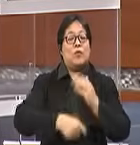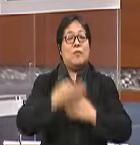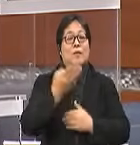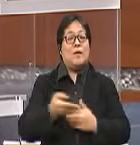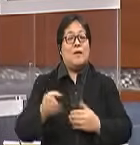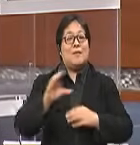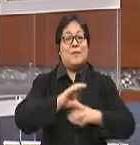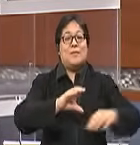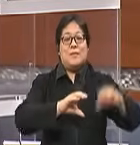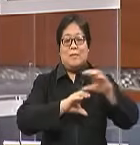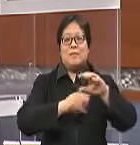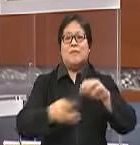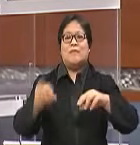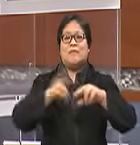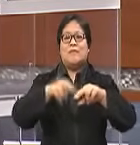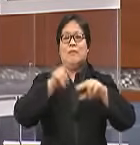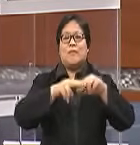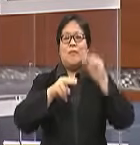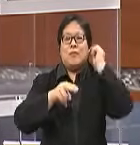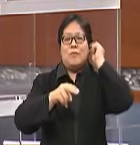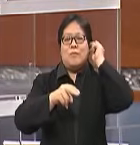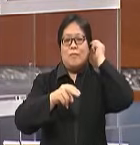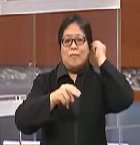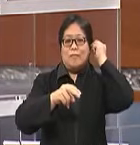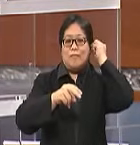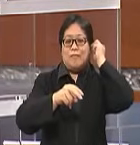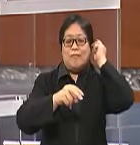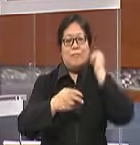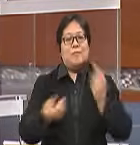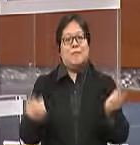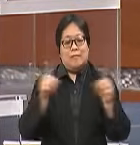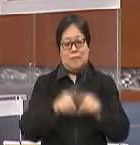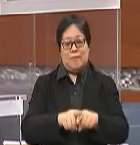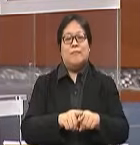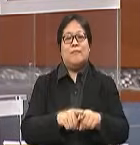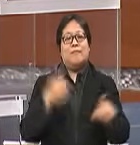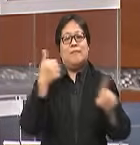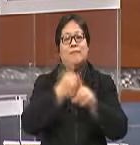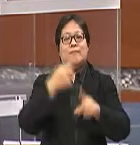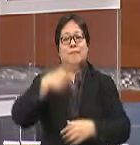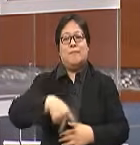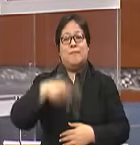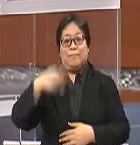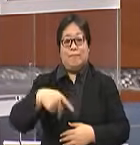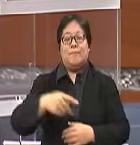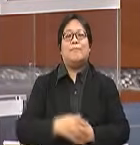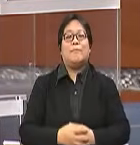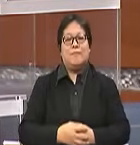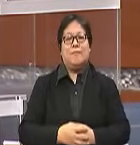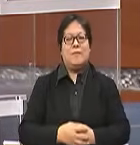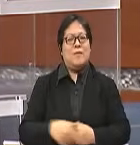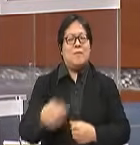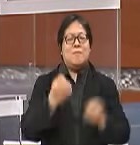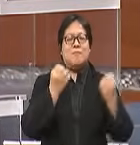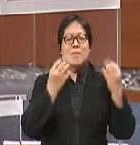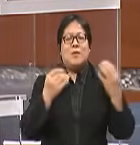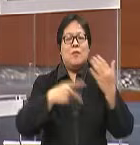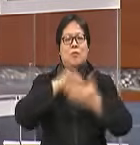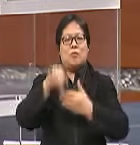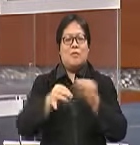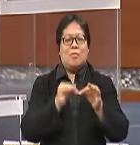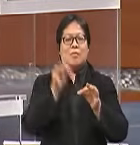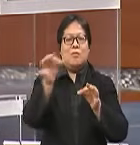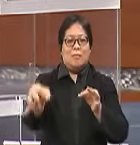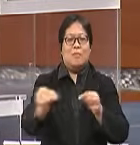binaan yang meningkat bali dekat tekan saban hari akibatnya pada perintah Kaulah pergerakan dimana banyak Project pemeran